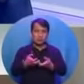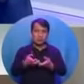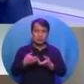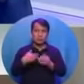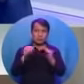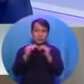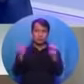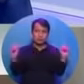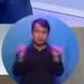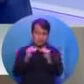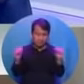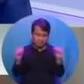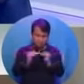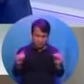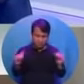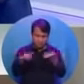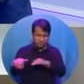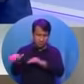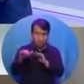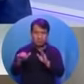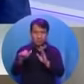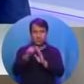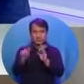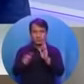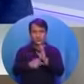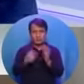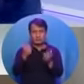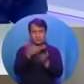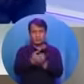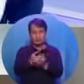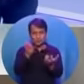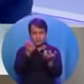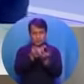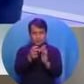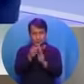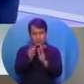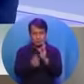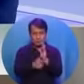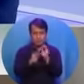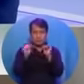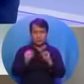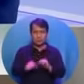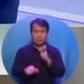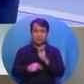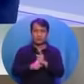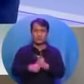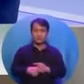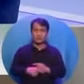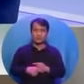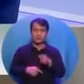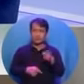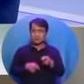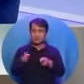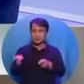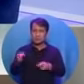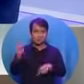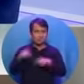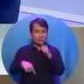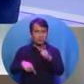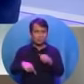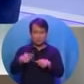is patas tayo lahat sa mata ng batas. Very good, very good. So, in